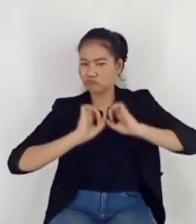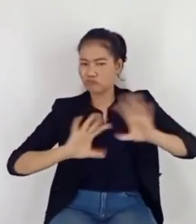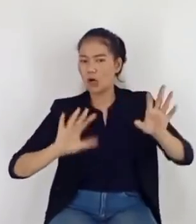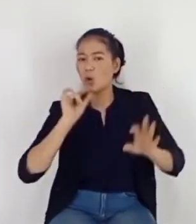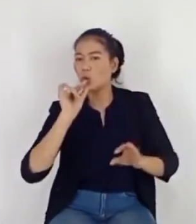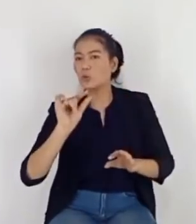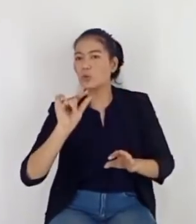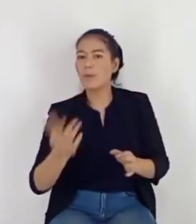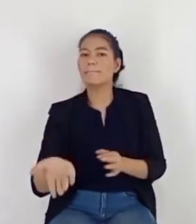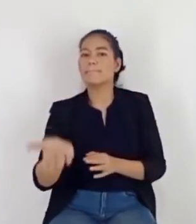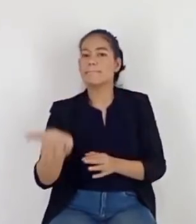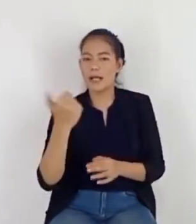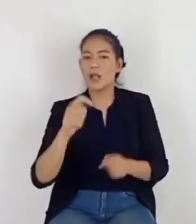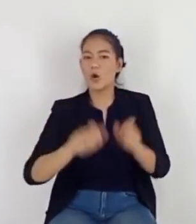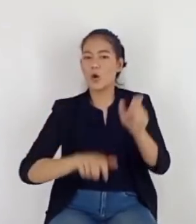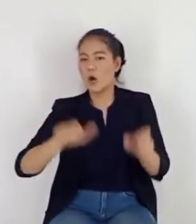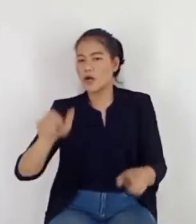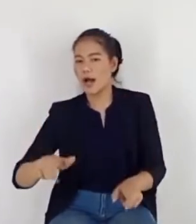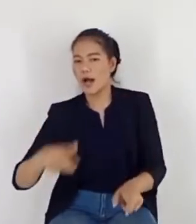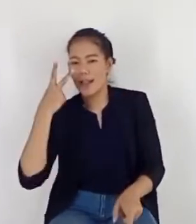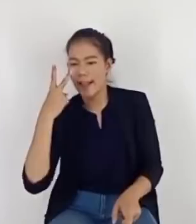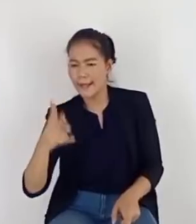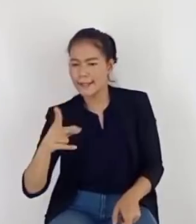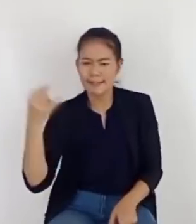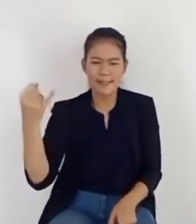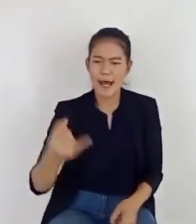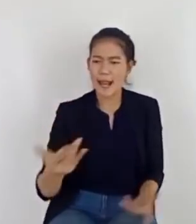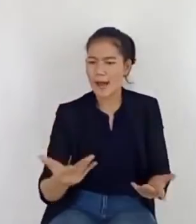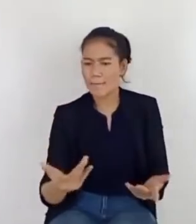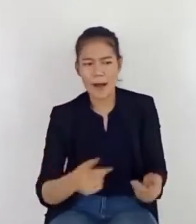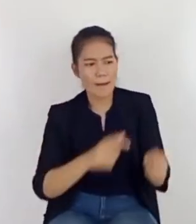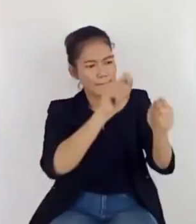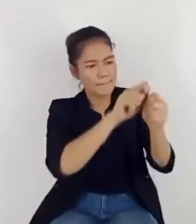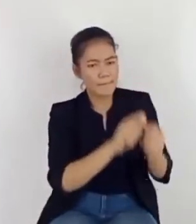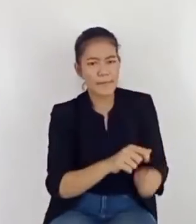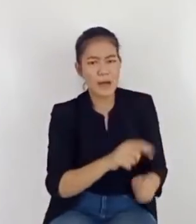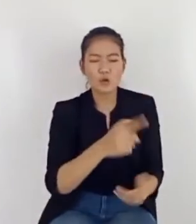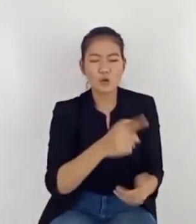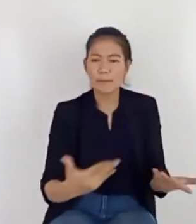untuk apa yang salah, apa yang perlu dipulihkan.